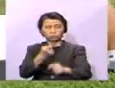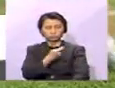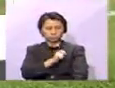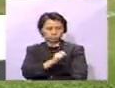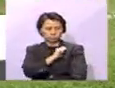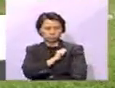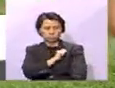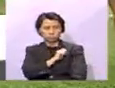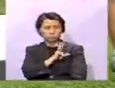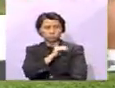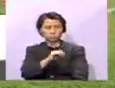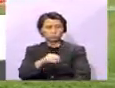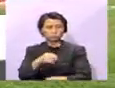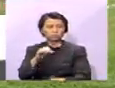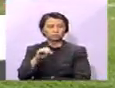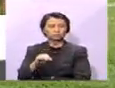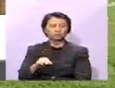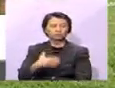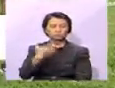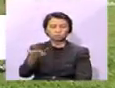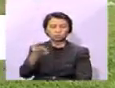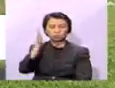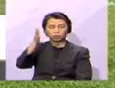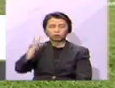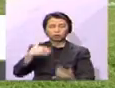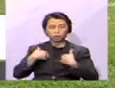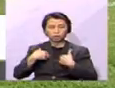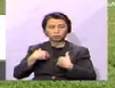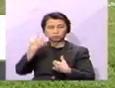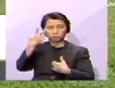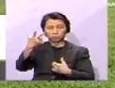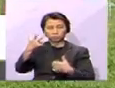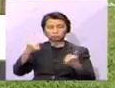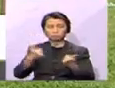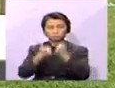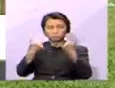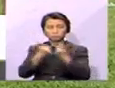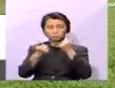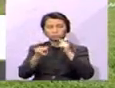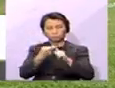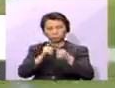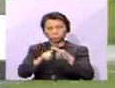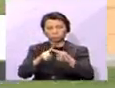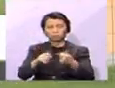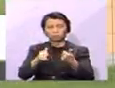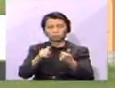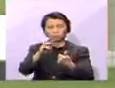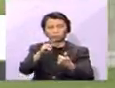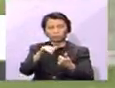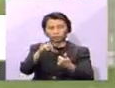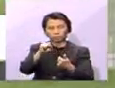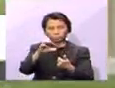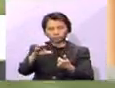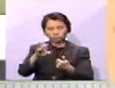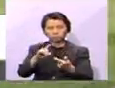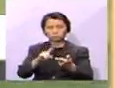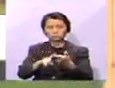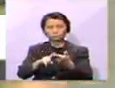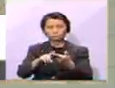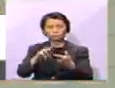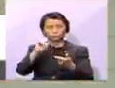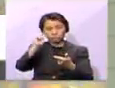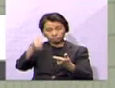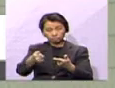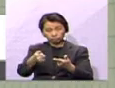rufino sejovia mereka bakal mengadakan tiga lagi aksi persahabatan iaitu menentang MC mifa FC